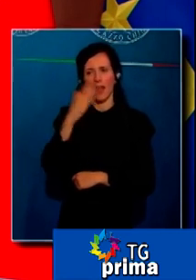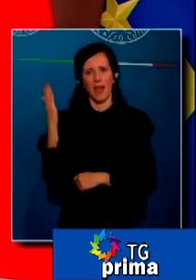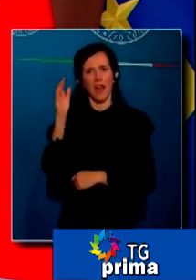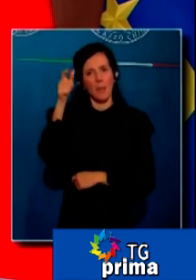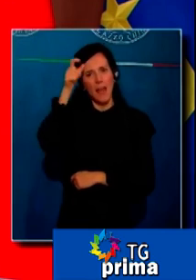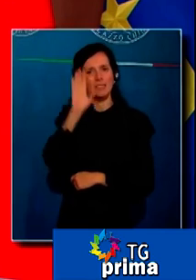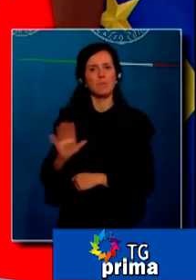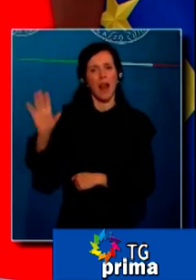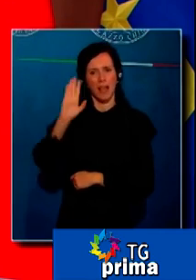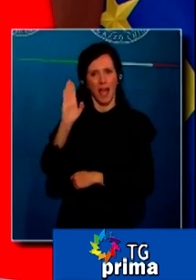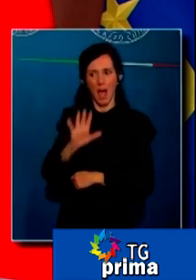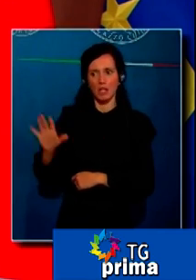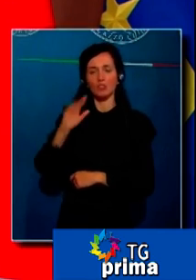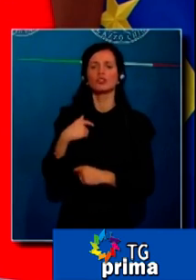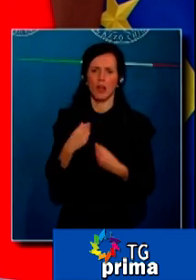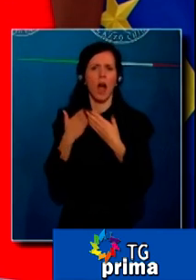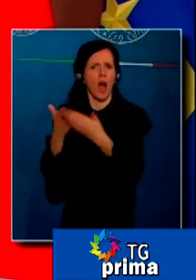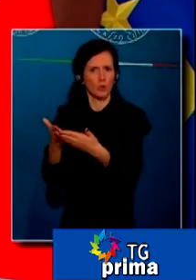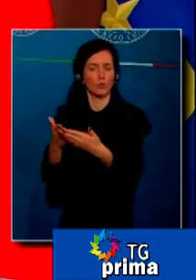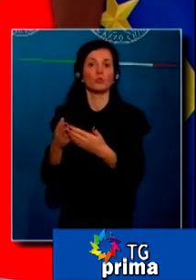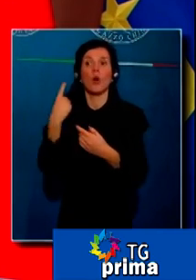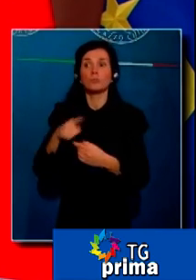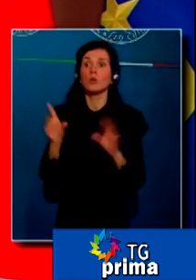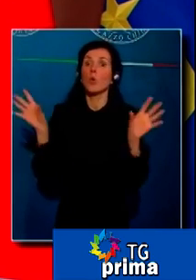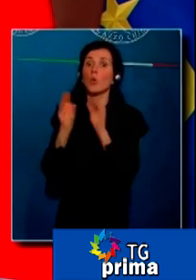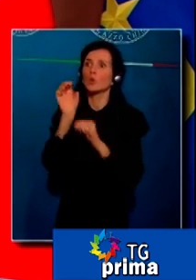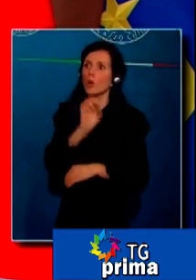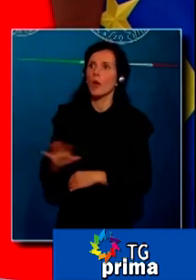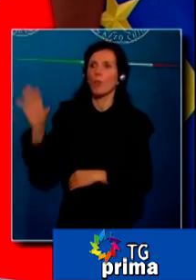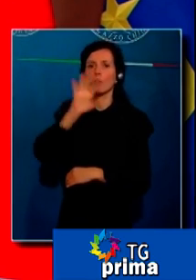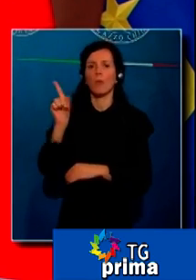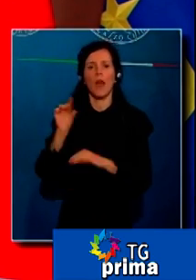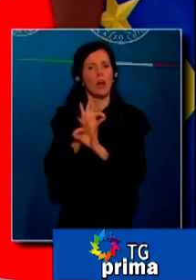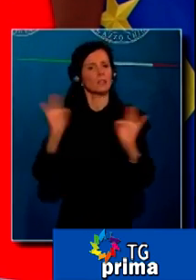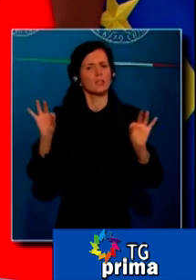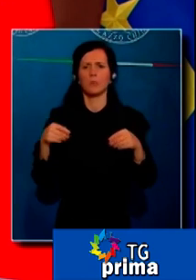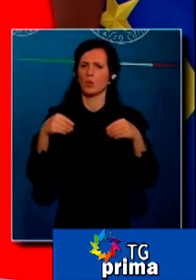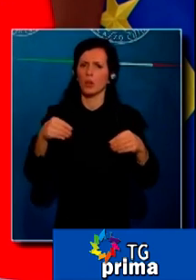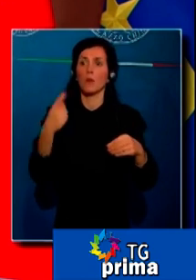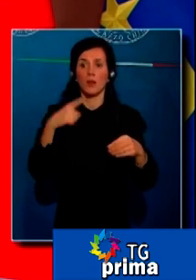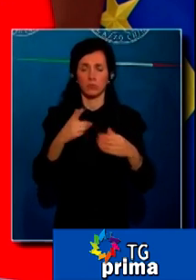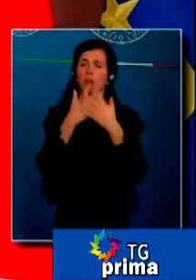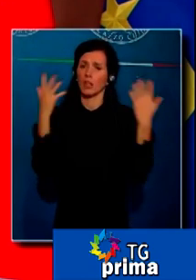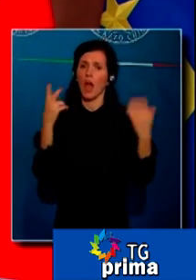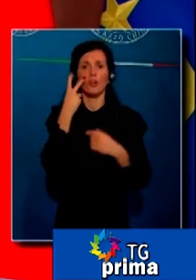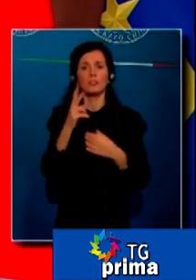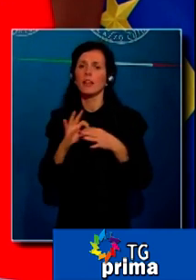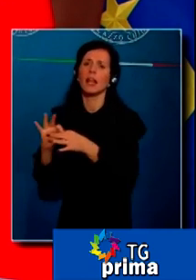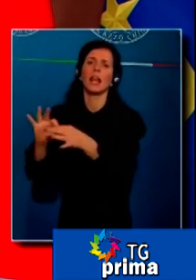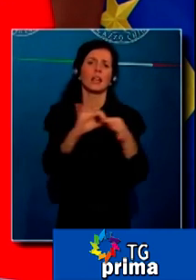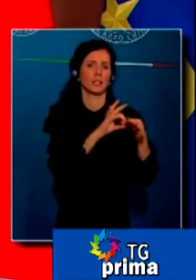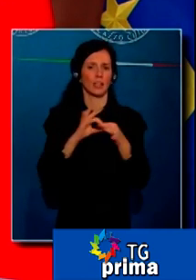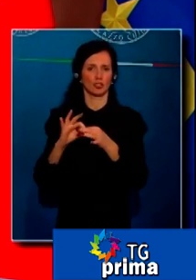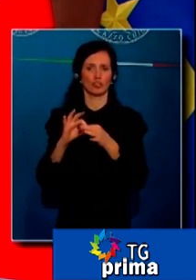metteremo a disposizione l'Unione Europea, perché è qui che si esprime la leadership dell'Unione Europea, anche nel